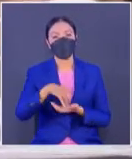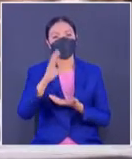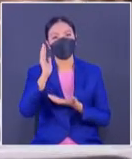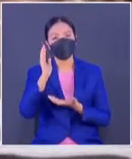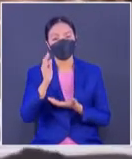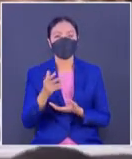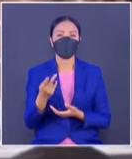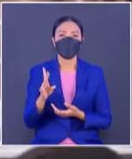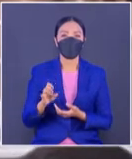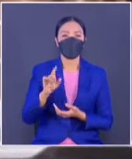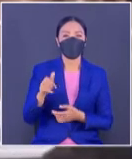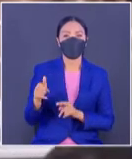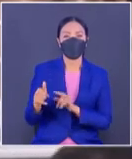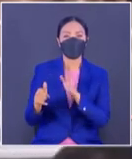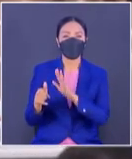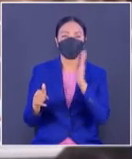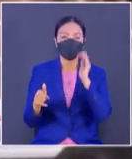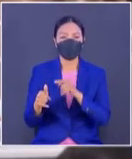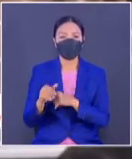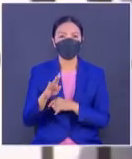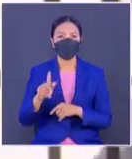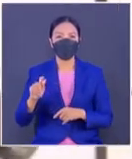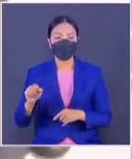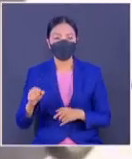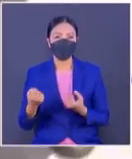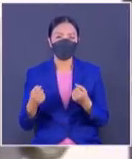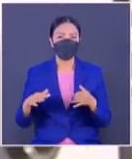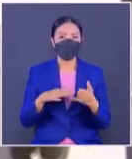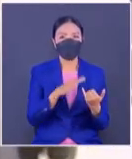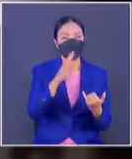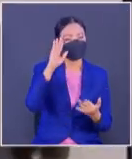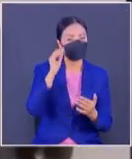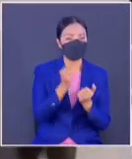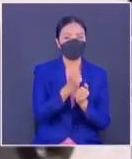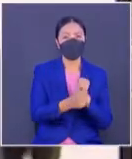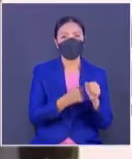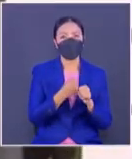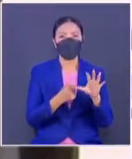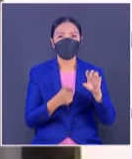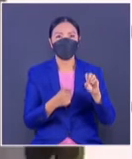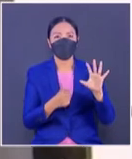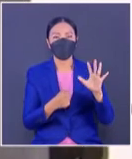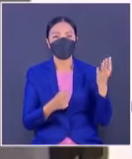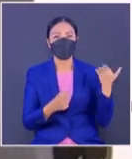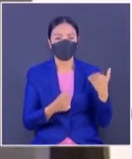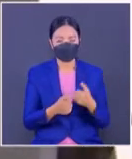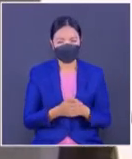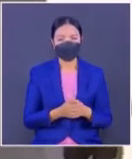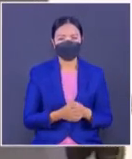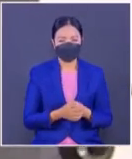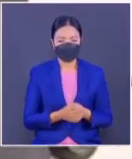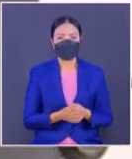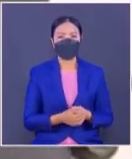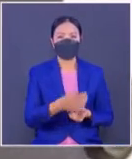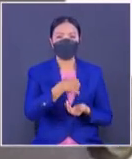ที่ขับรถชนตำรวจเสียชีวิตเมื่อปี55โดยระบุว่าผู้แทนจากสำนักงานตำรวจในทุกภาคส่วนมาชี้แจงข้อมูลครับทั้ง